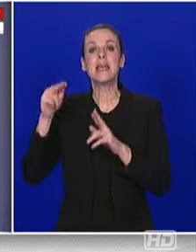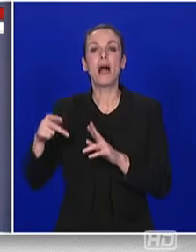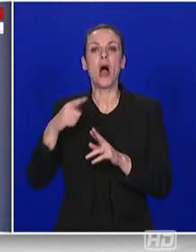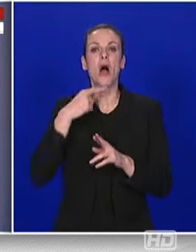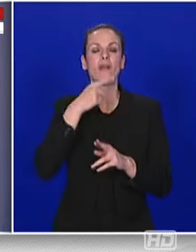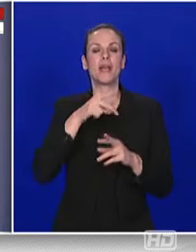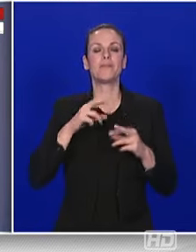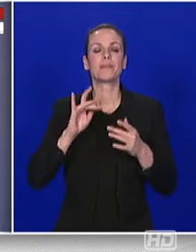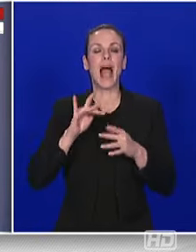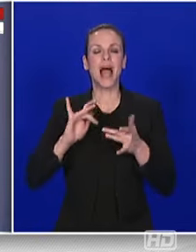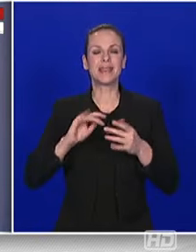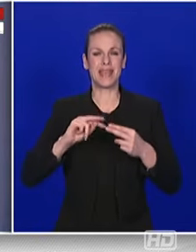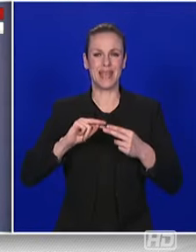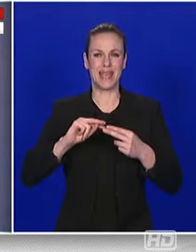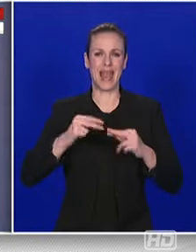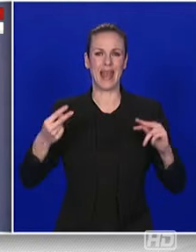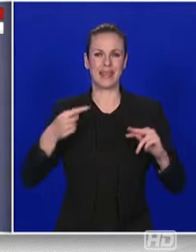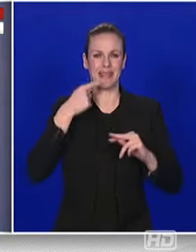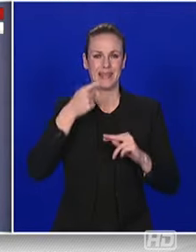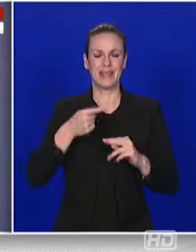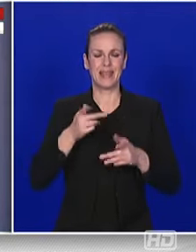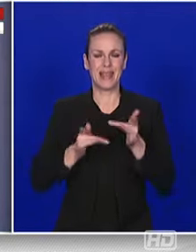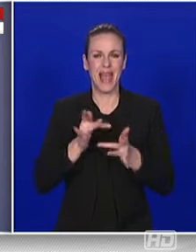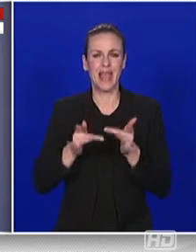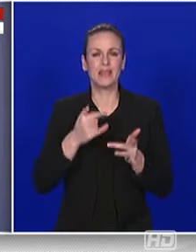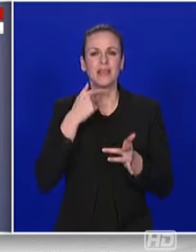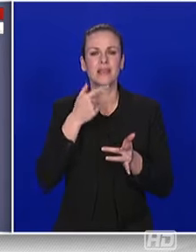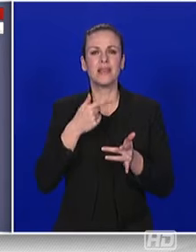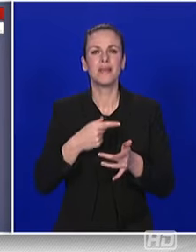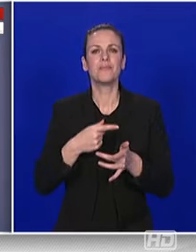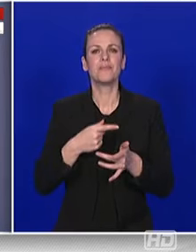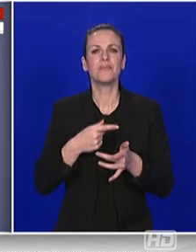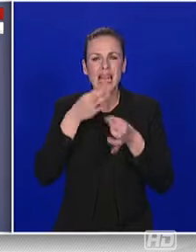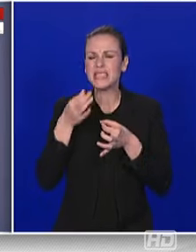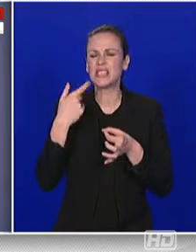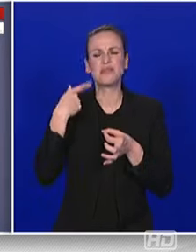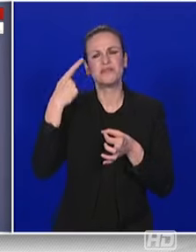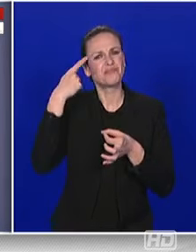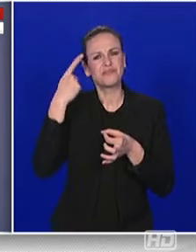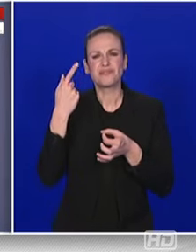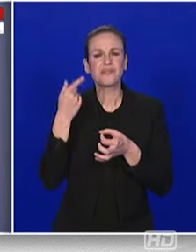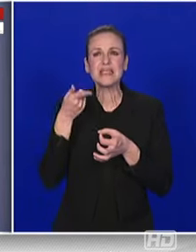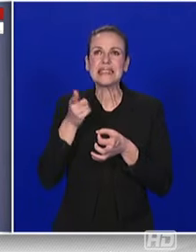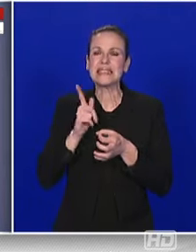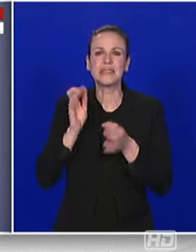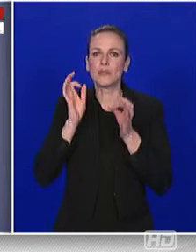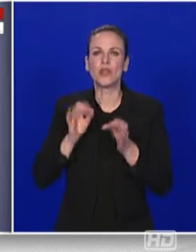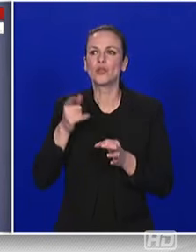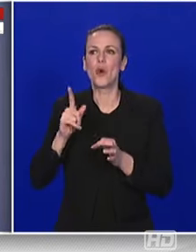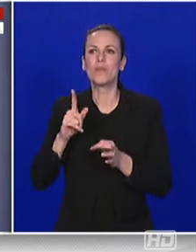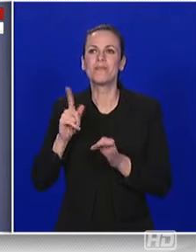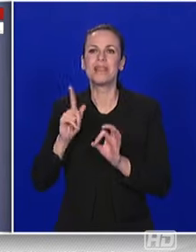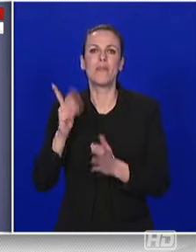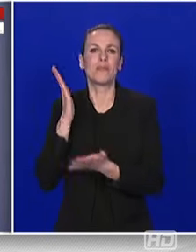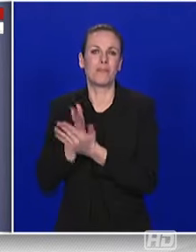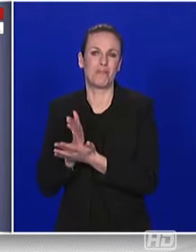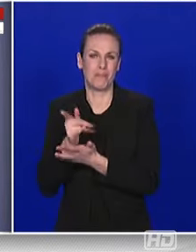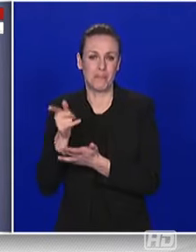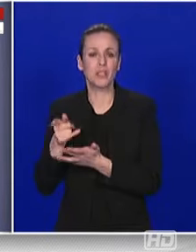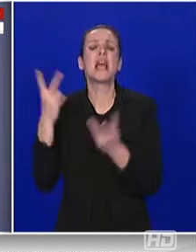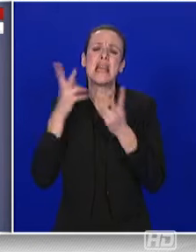testovima, nismo sigurni da je to neki veliki doprinos. Naravno, sve je